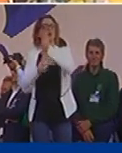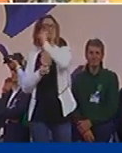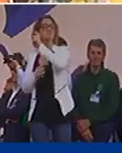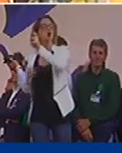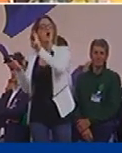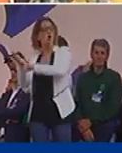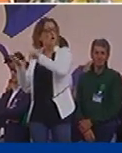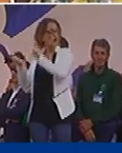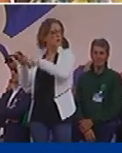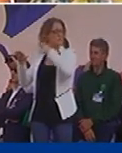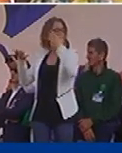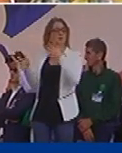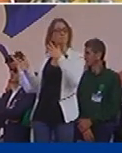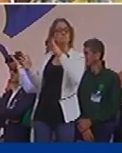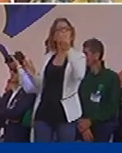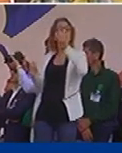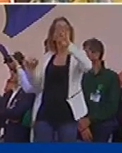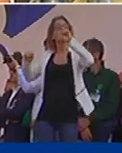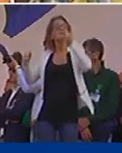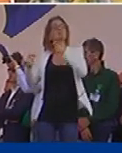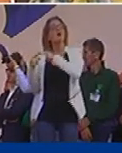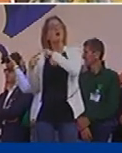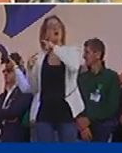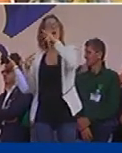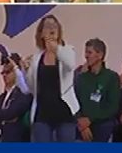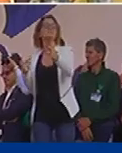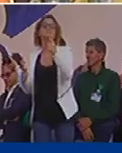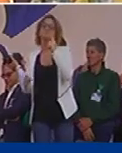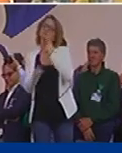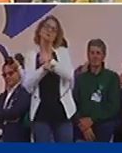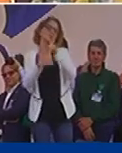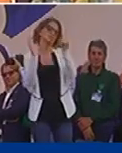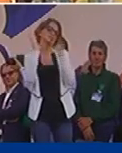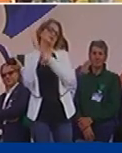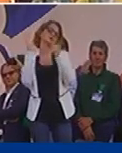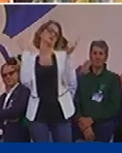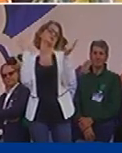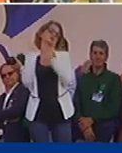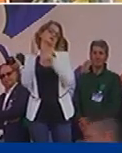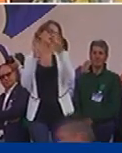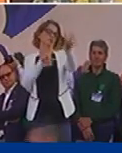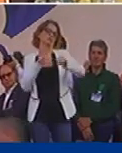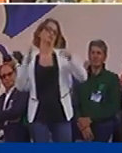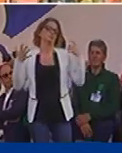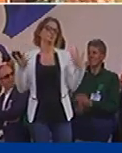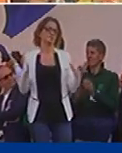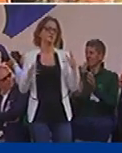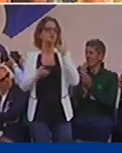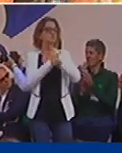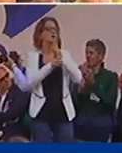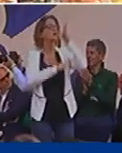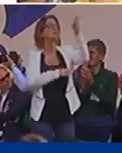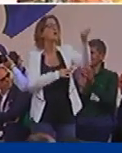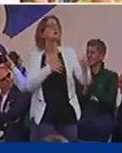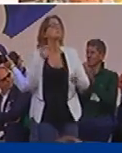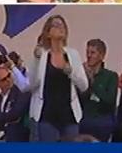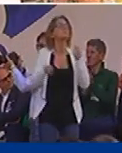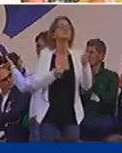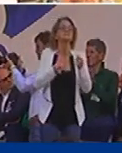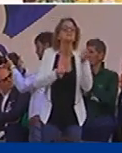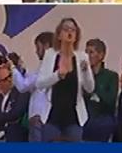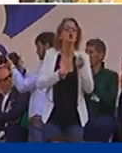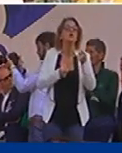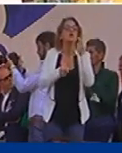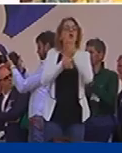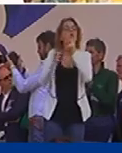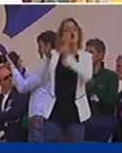contributi per 40 anni è un sacro santo diritto acquisito. Andare in pensione dopo aver pagato